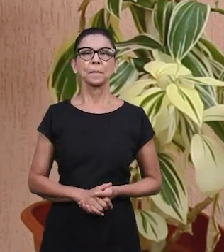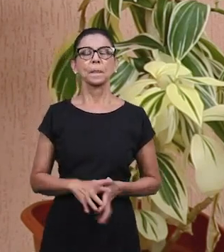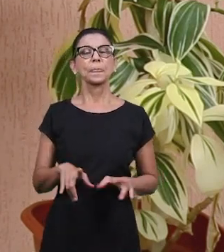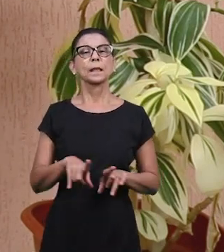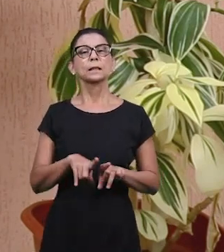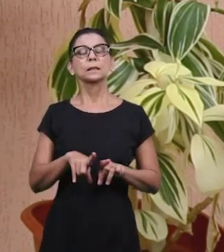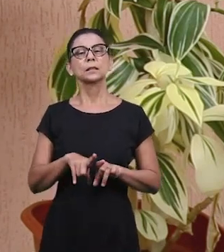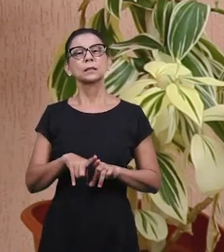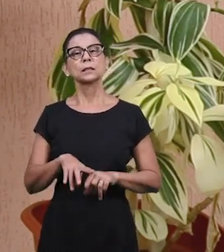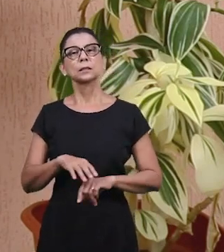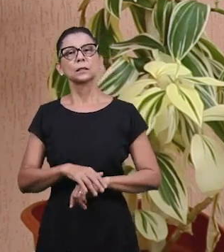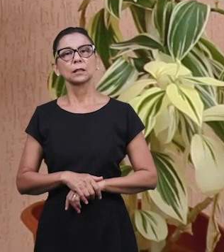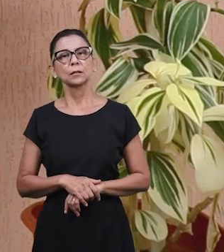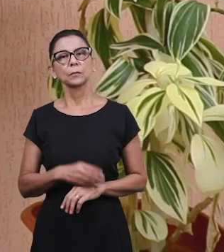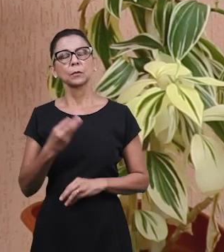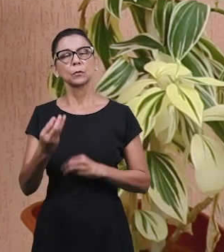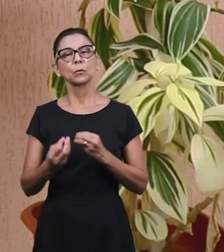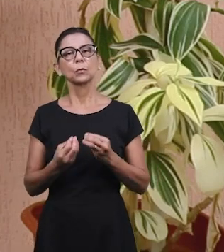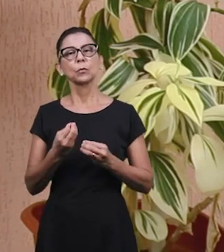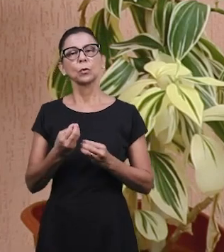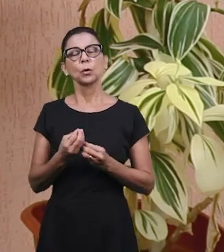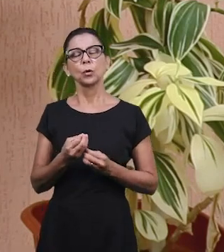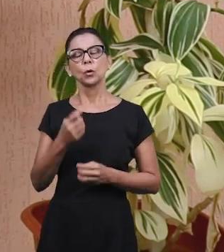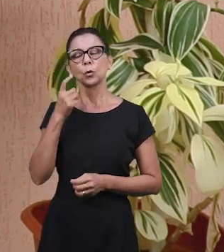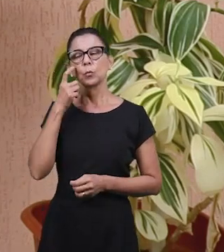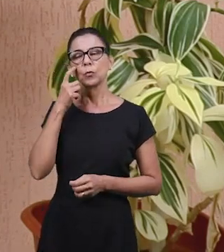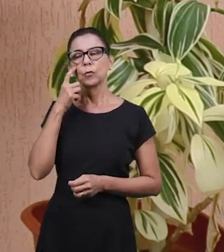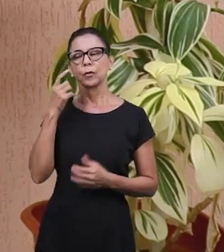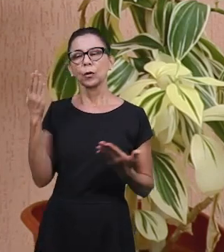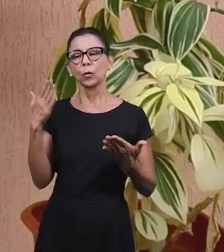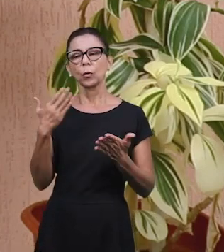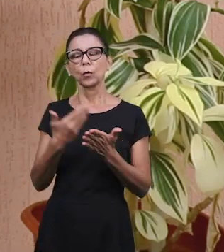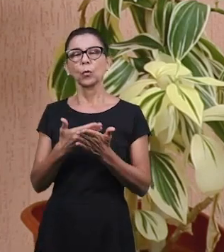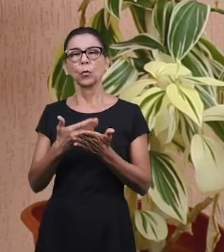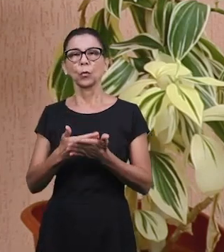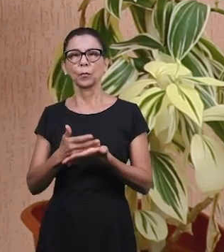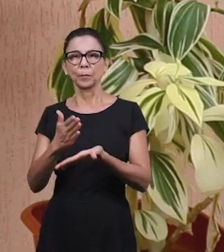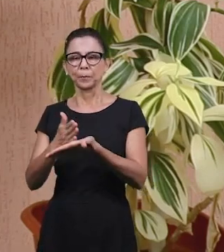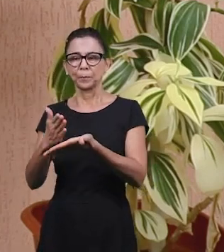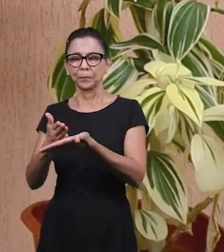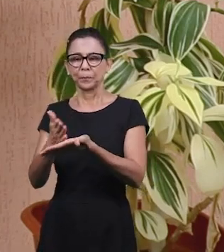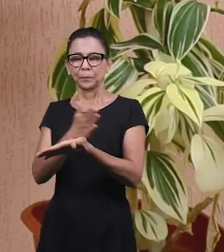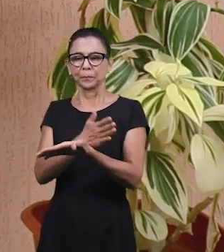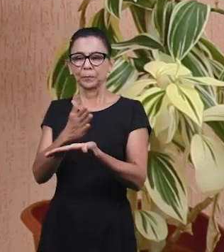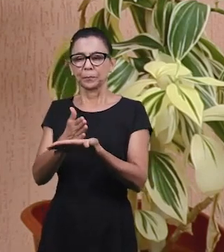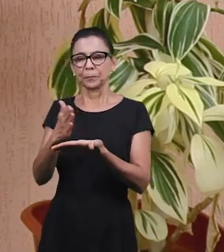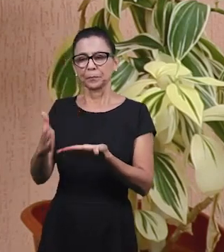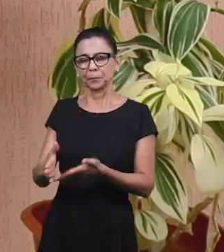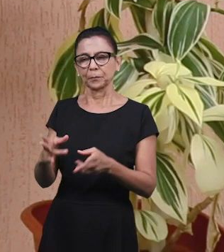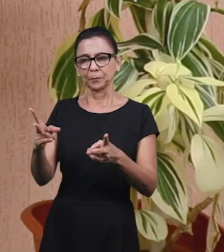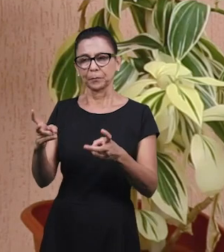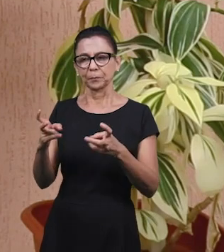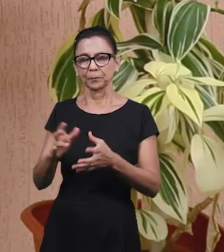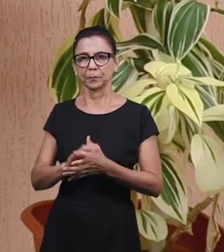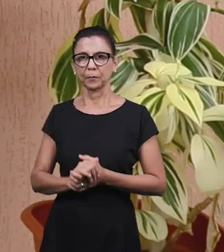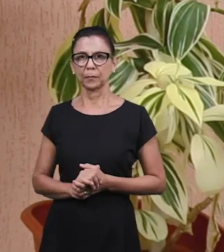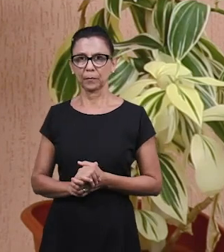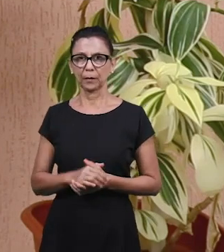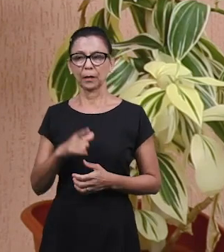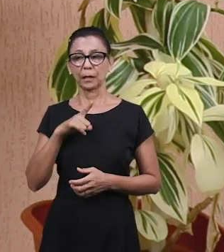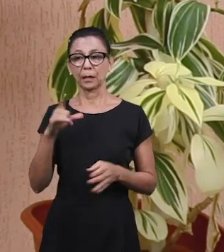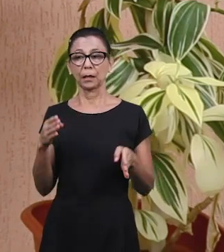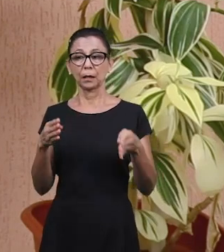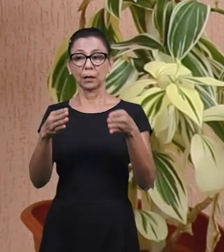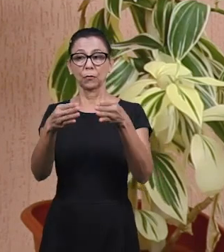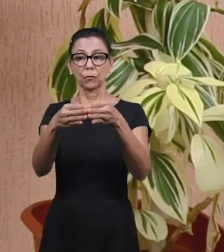le jour de l'étude, comment est la division, l'attention de cet enfant? Elle